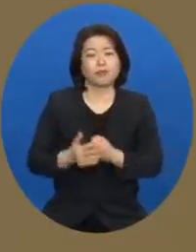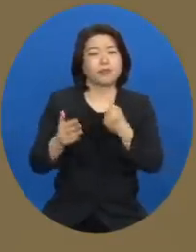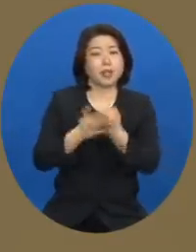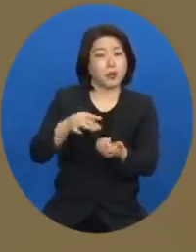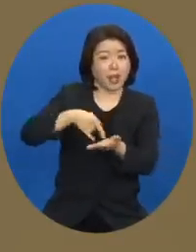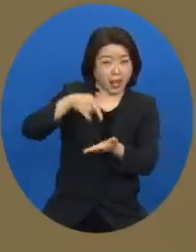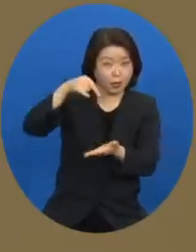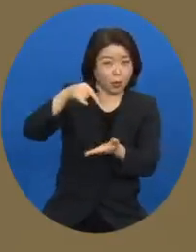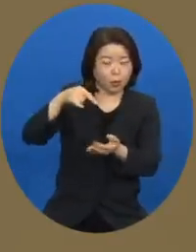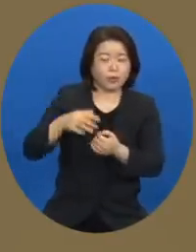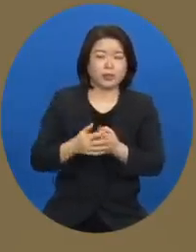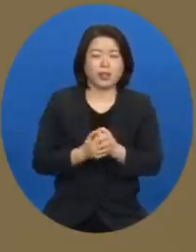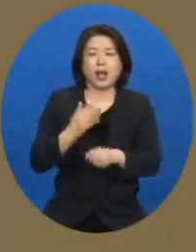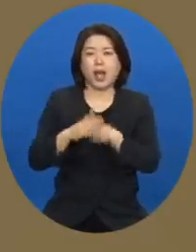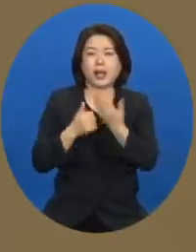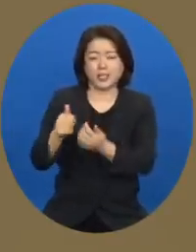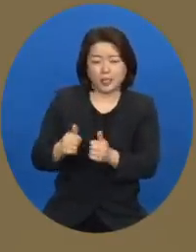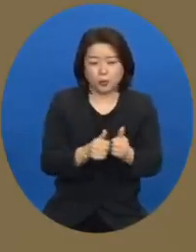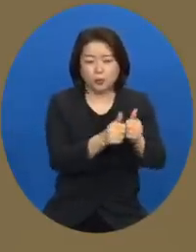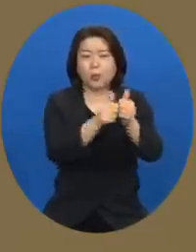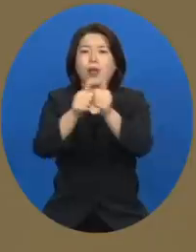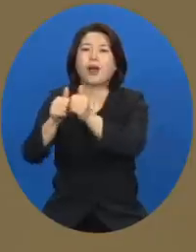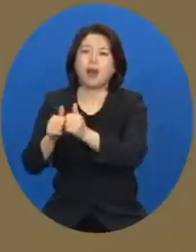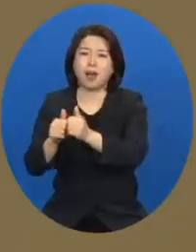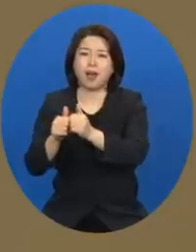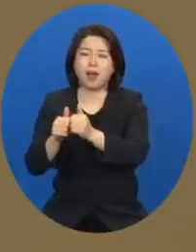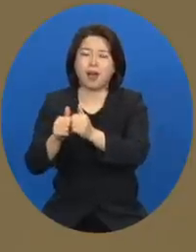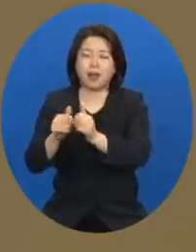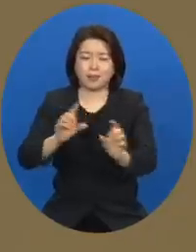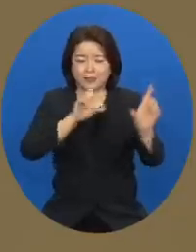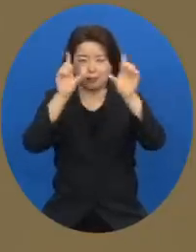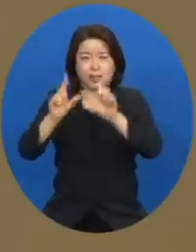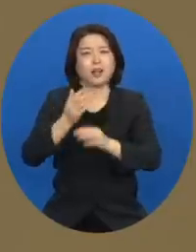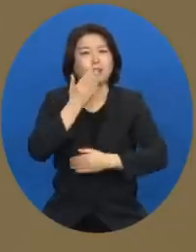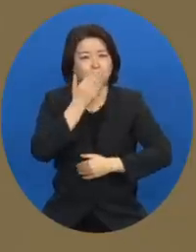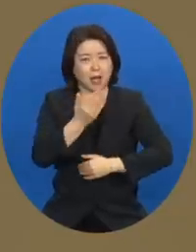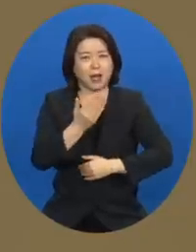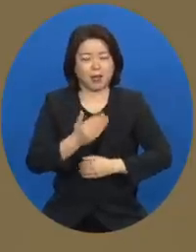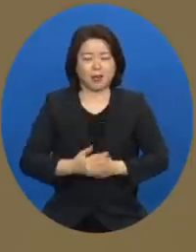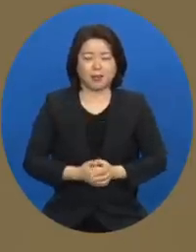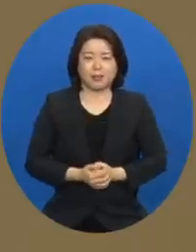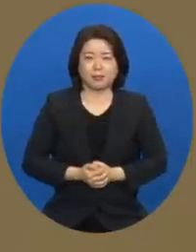에녹이 하나님과 동행하는 삶을 그렇게 살았던 겁니다.